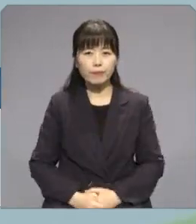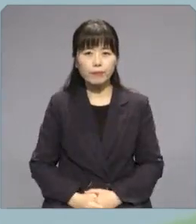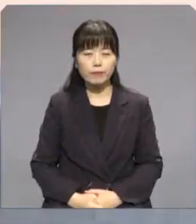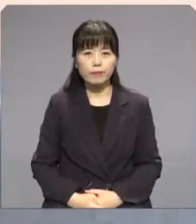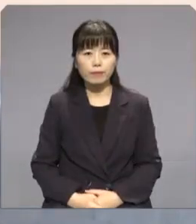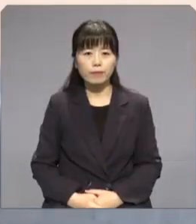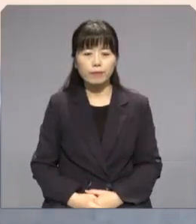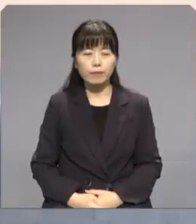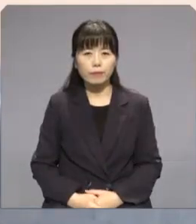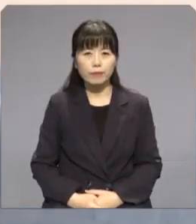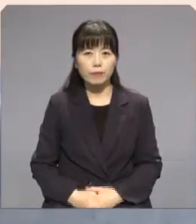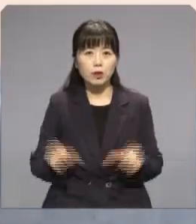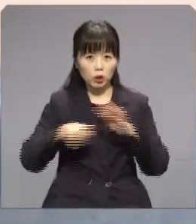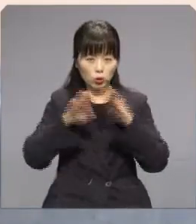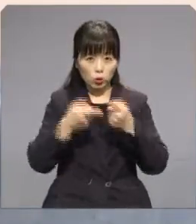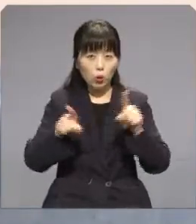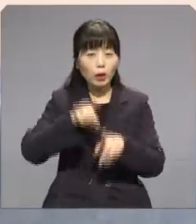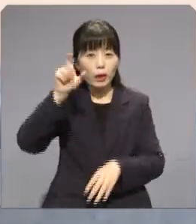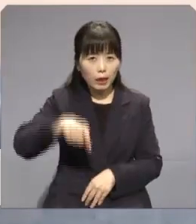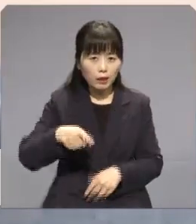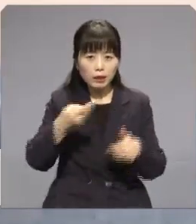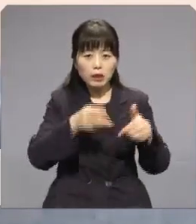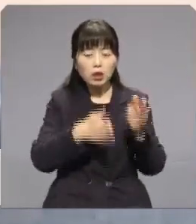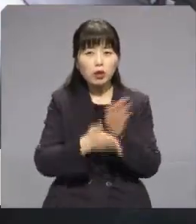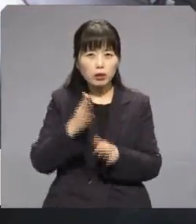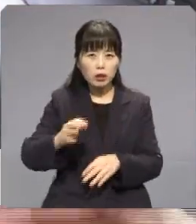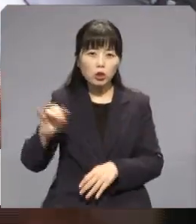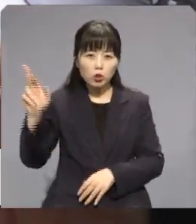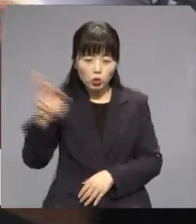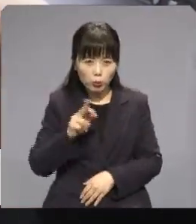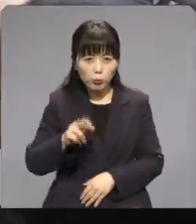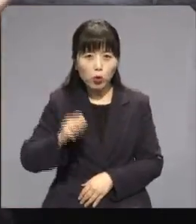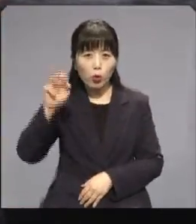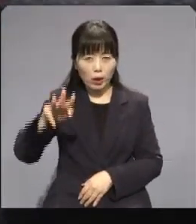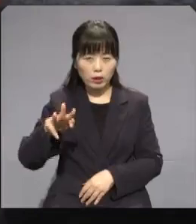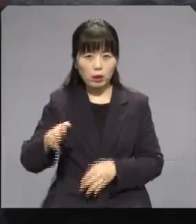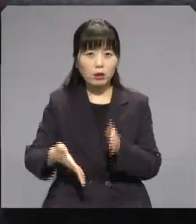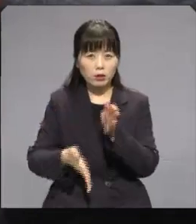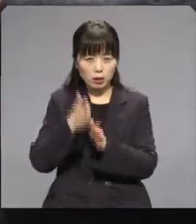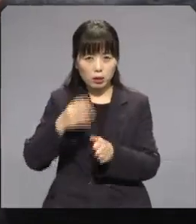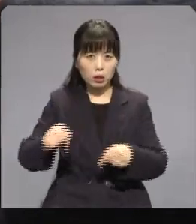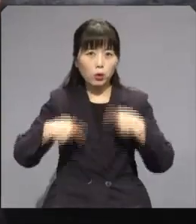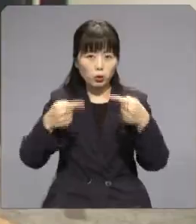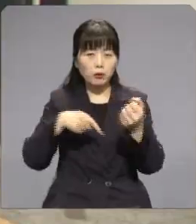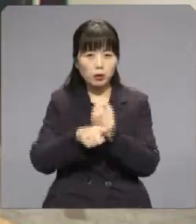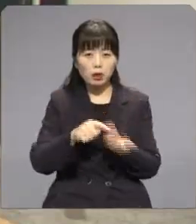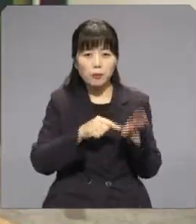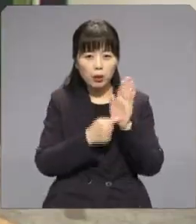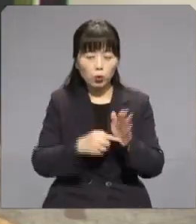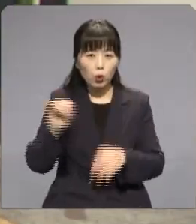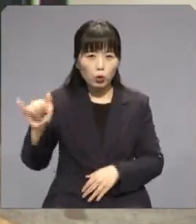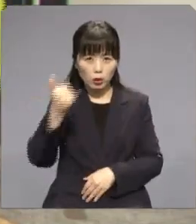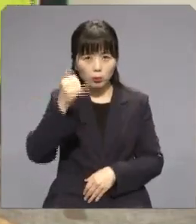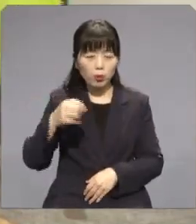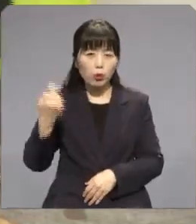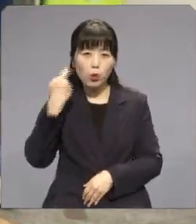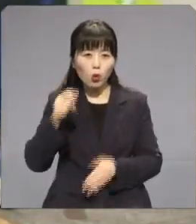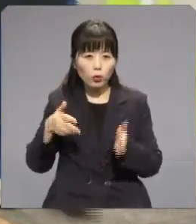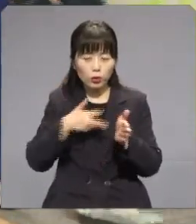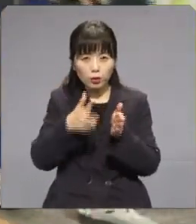다하겠습니다. 기후동행카드는 인천시와 군포시, 과천시가 동참 의사를 밝혔고 김포